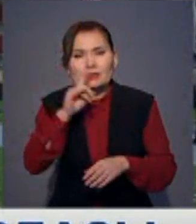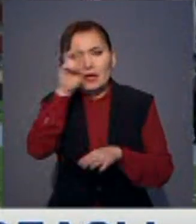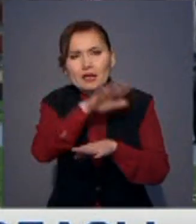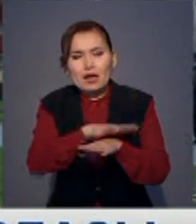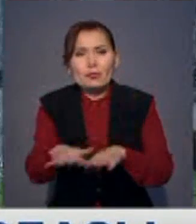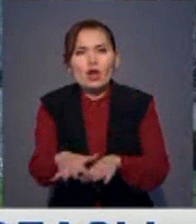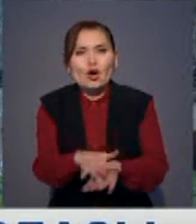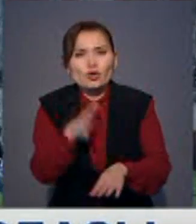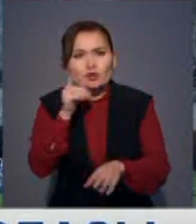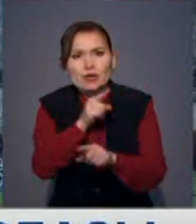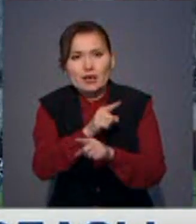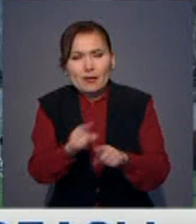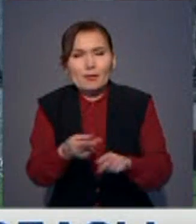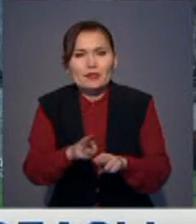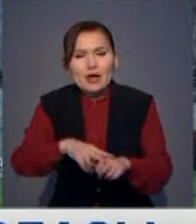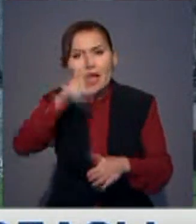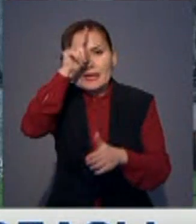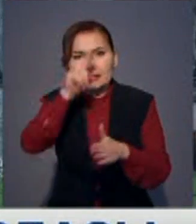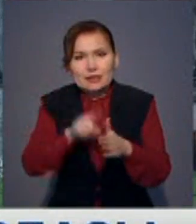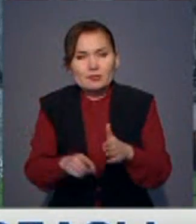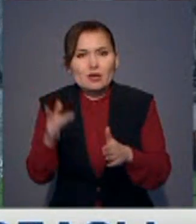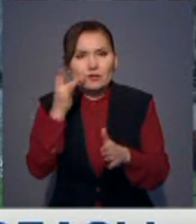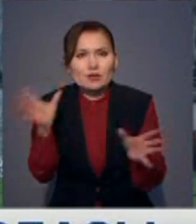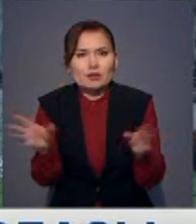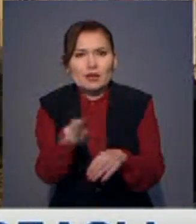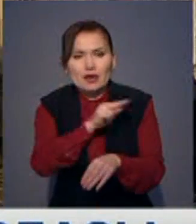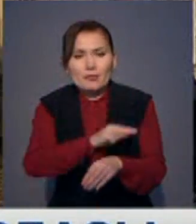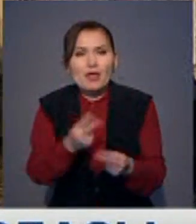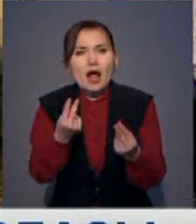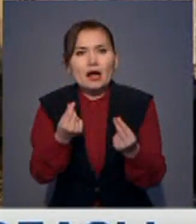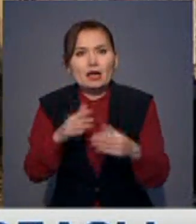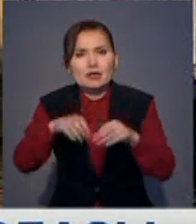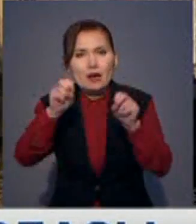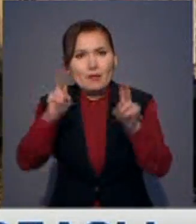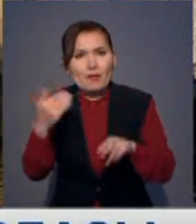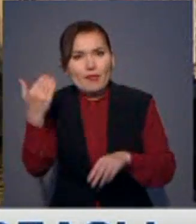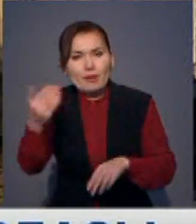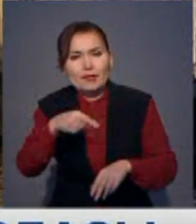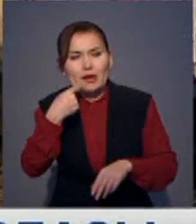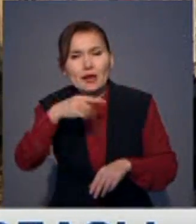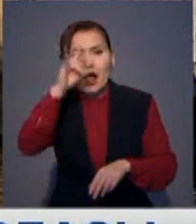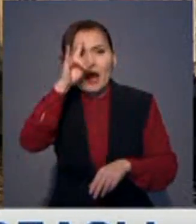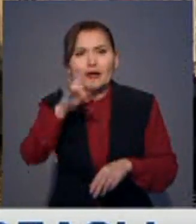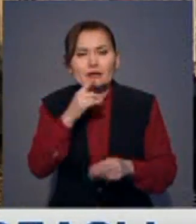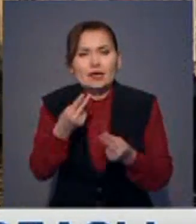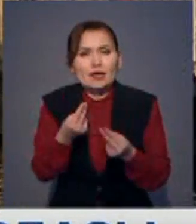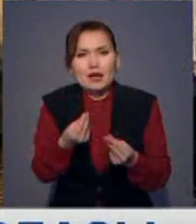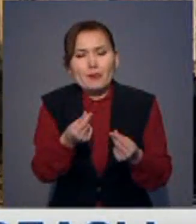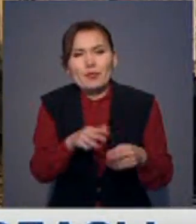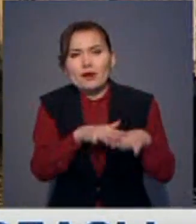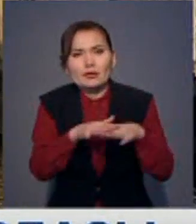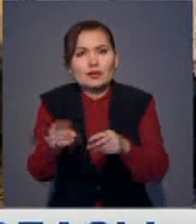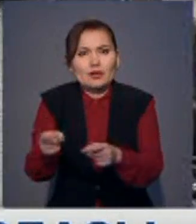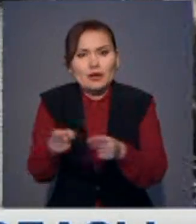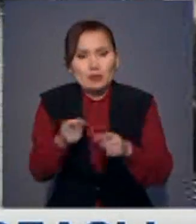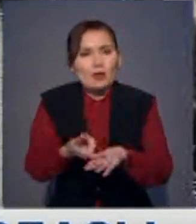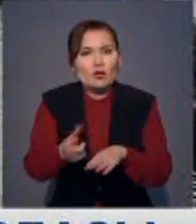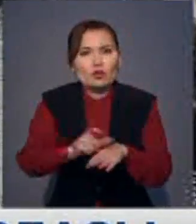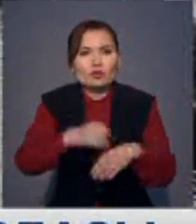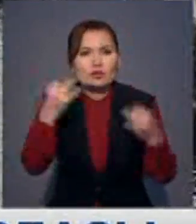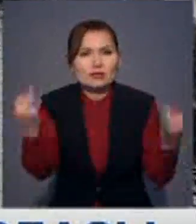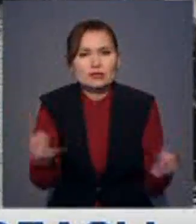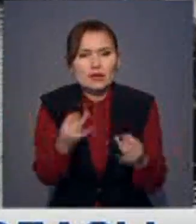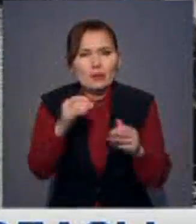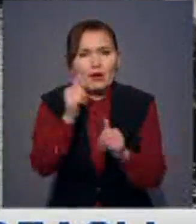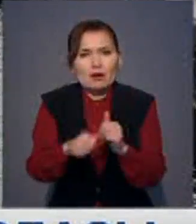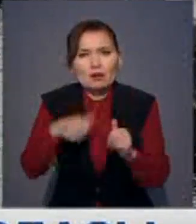ұзақ мерзімде сыналған сенімді әріптесі. Қаржы маманның айтуынша, Қазақстанның инвестиция тарту әлеуетіне қызығушылық жыл санап